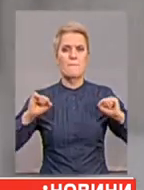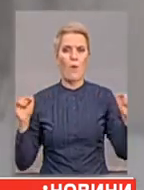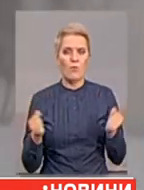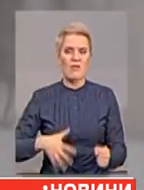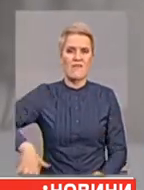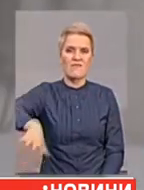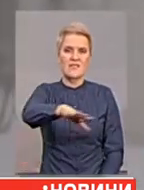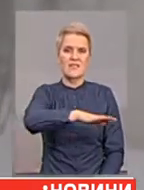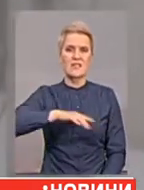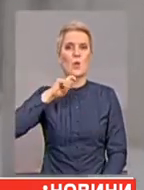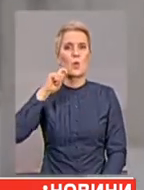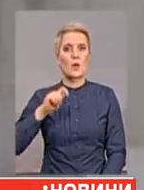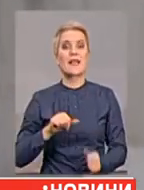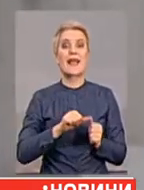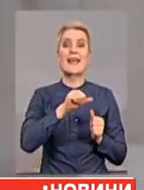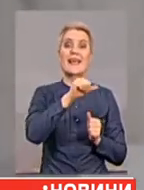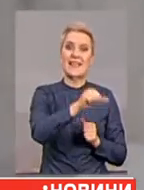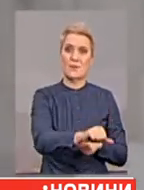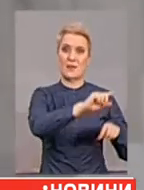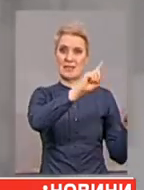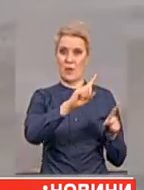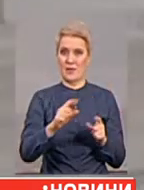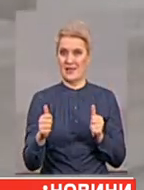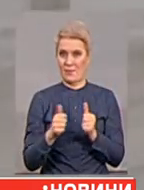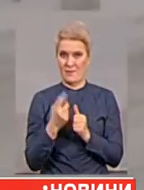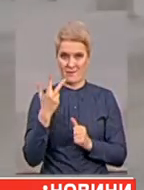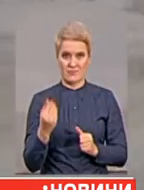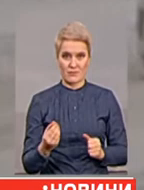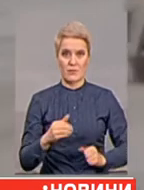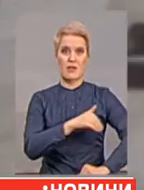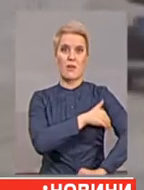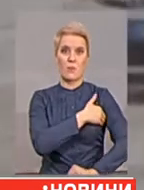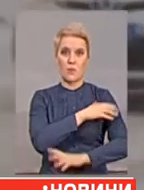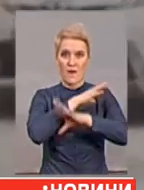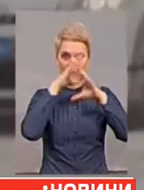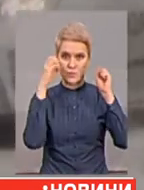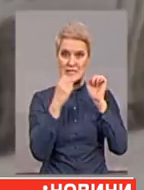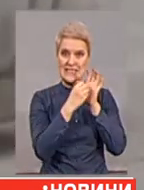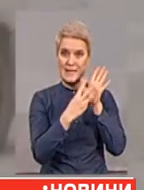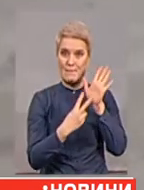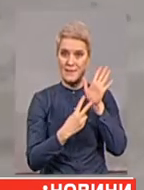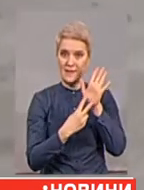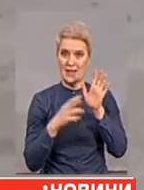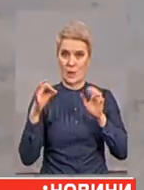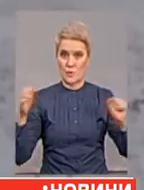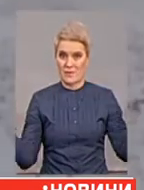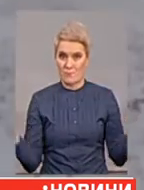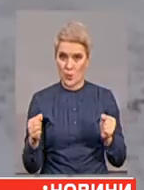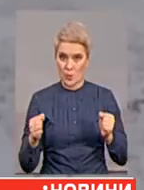всій Україні, крім Закарпаття. У найближчі дві доби вночі температура знизиться до 17 градусів морозу, а на